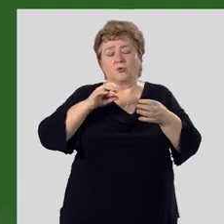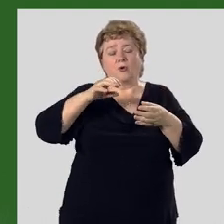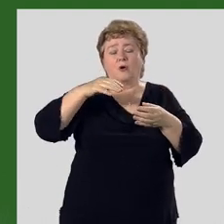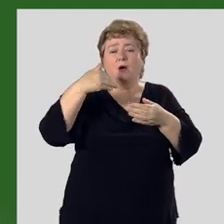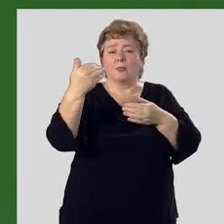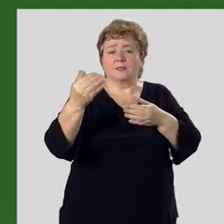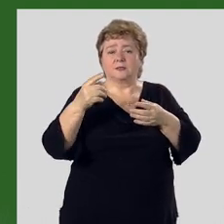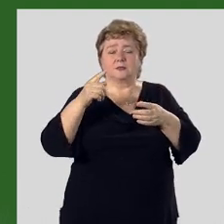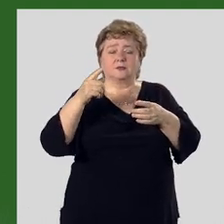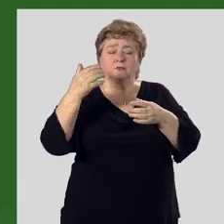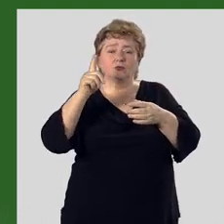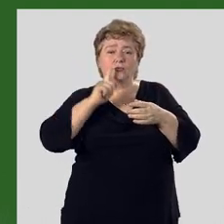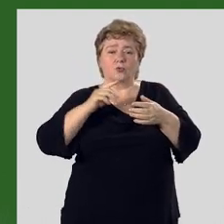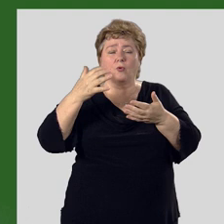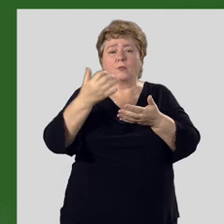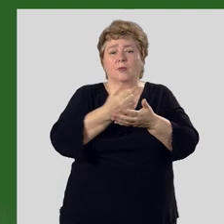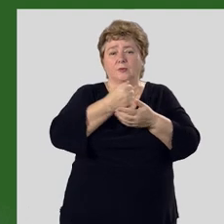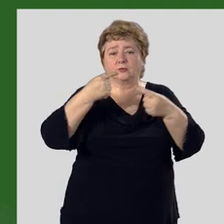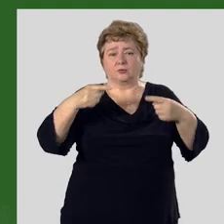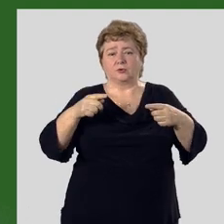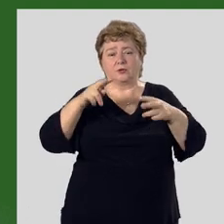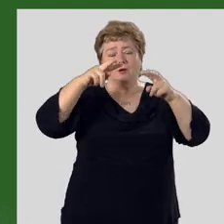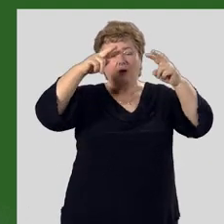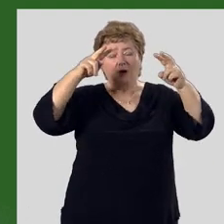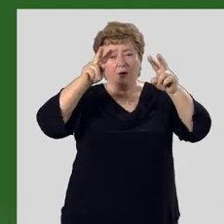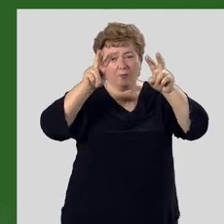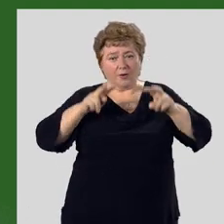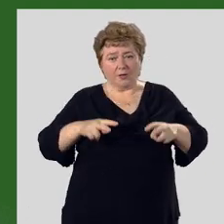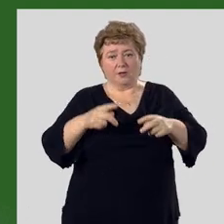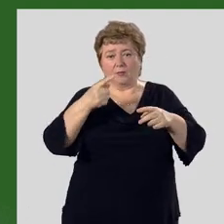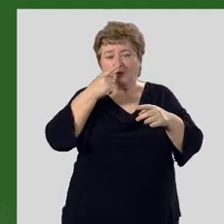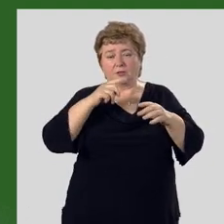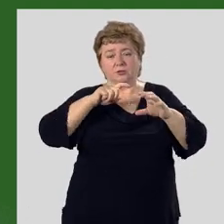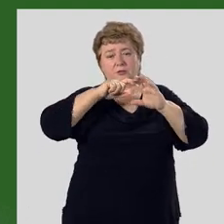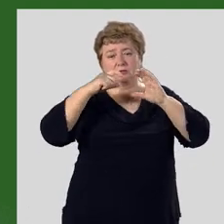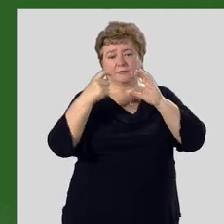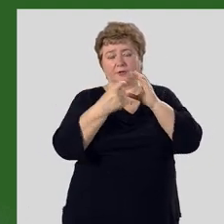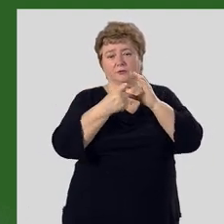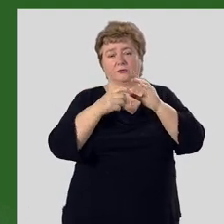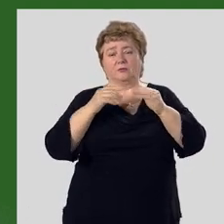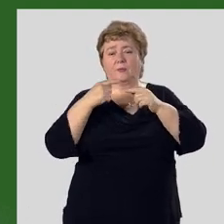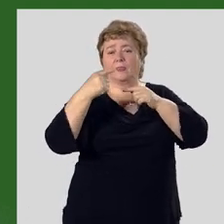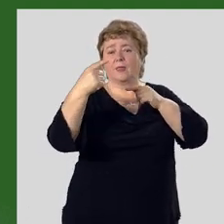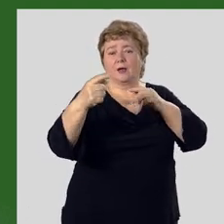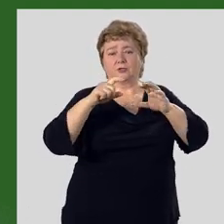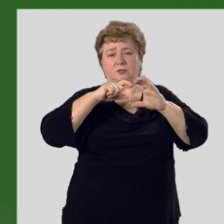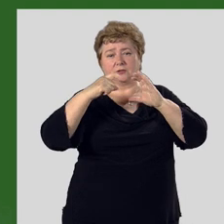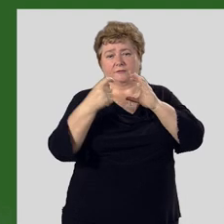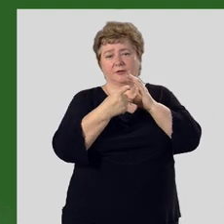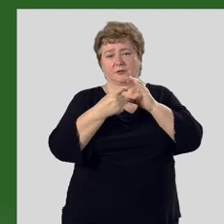него удобно определять положение других параллелей. Ближе к экватору, дальше от